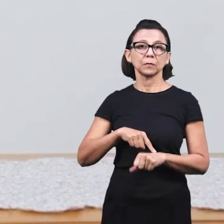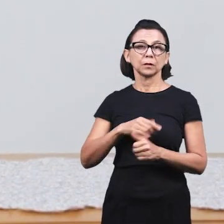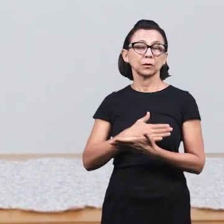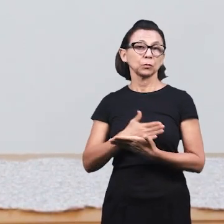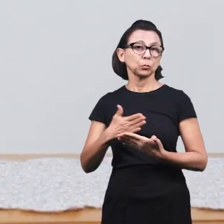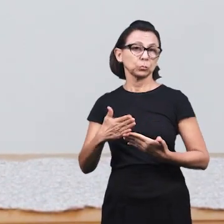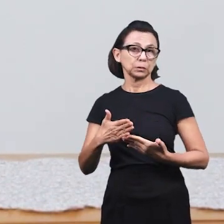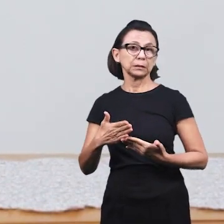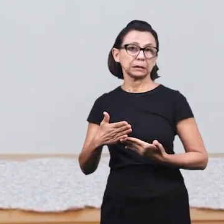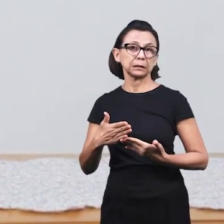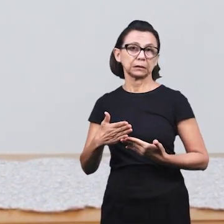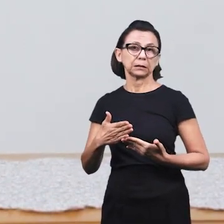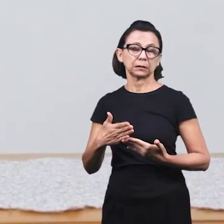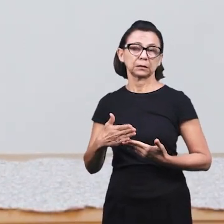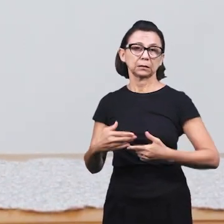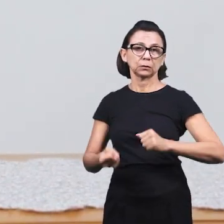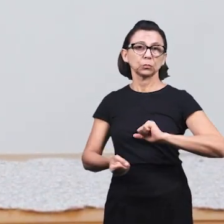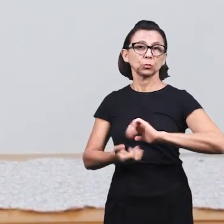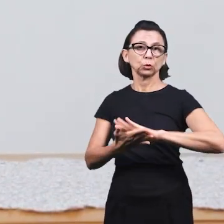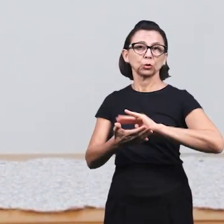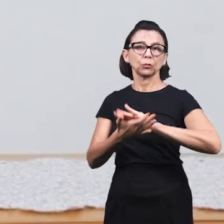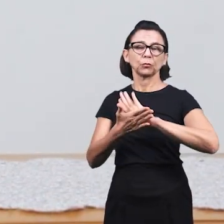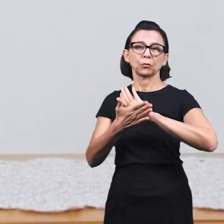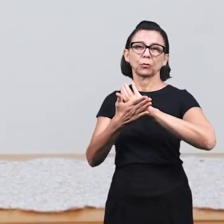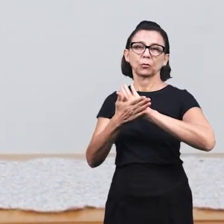с вами уже начнем